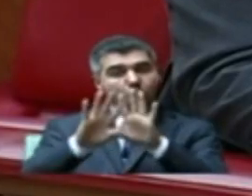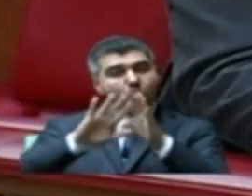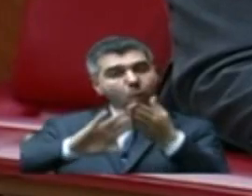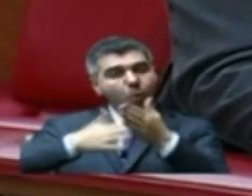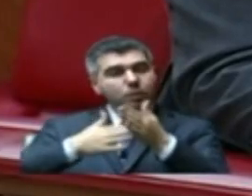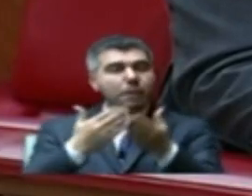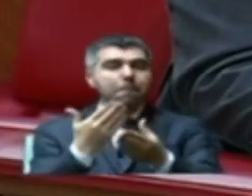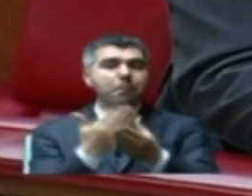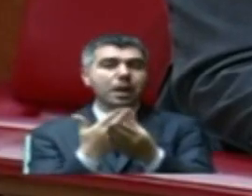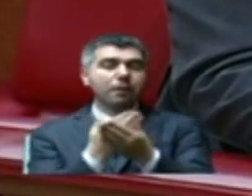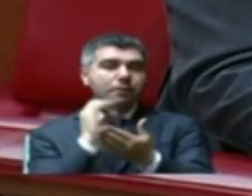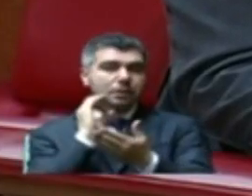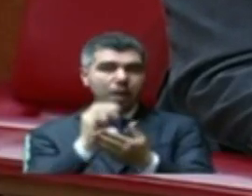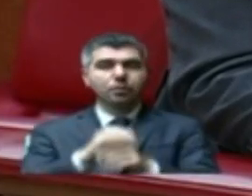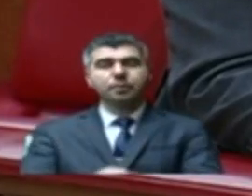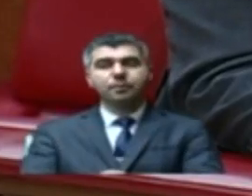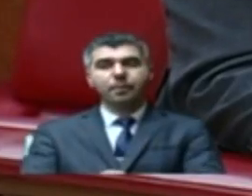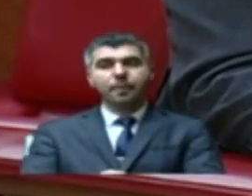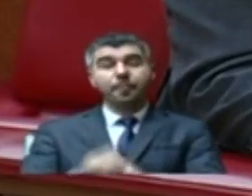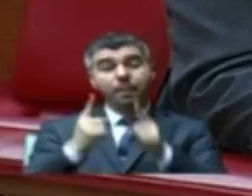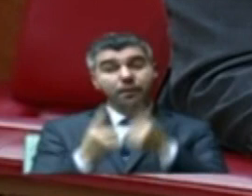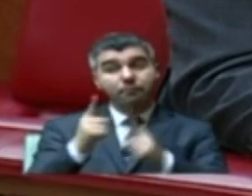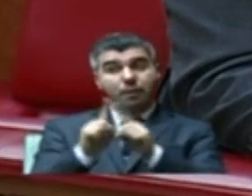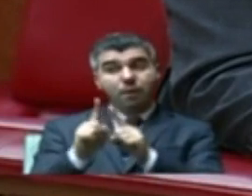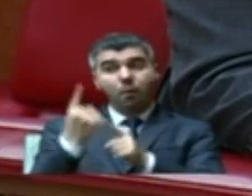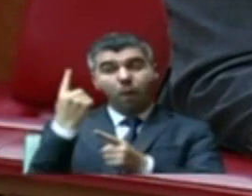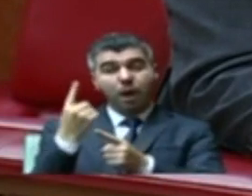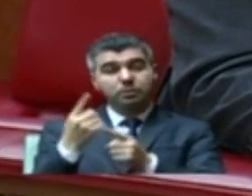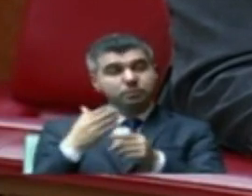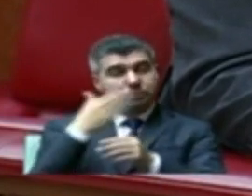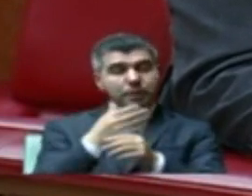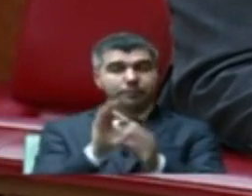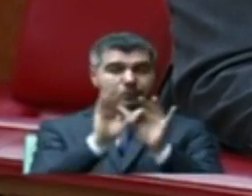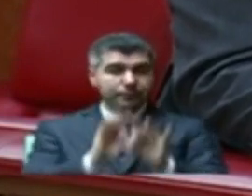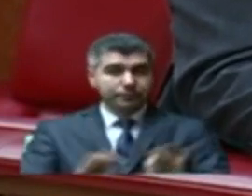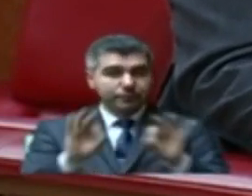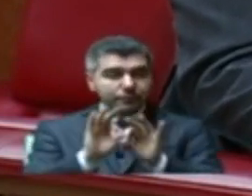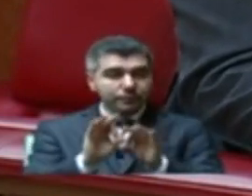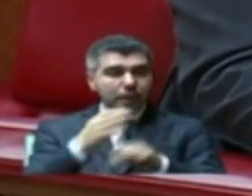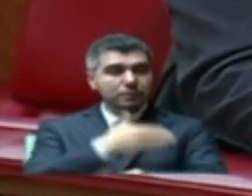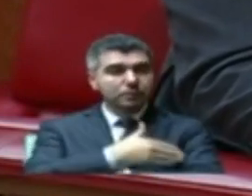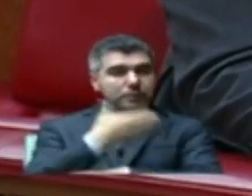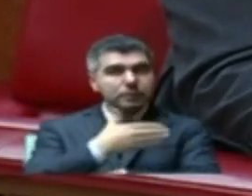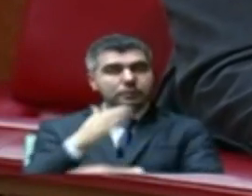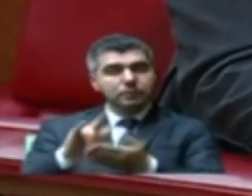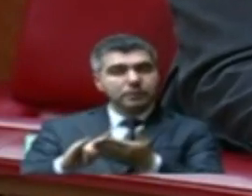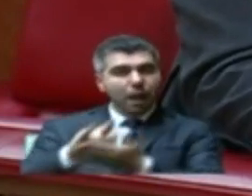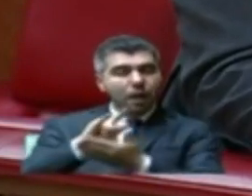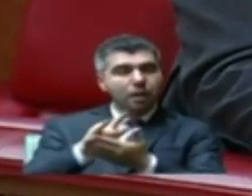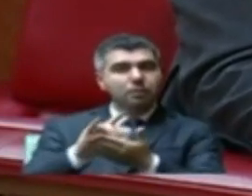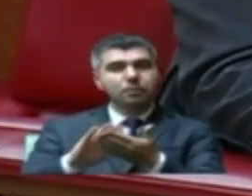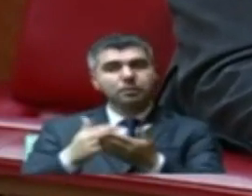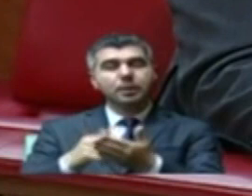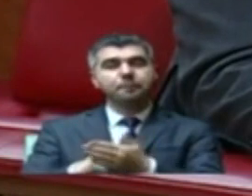لملف التنفيذ. في حالة توقيف أحد الأشخاص المعنيين بالأمر في أحد المراكز الحدودية وإذا